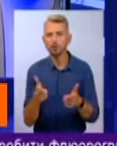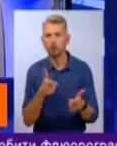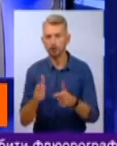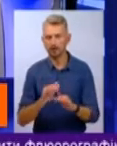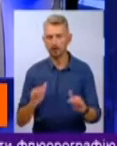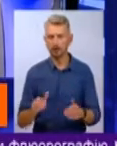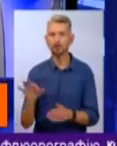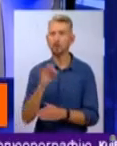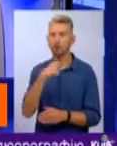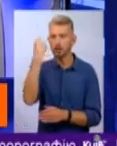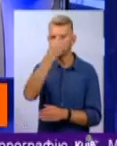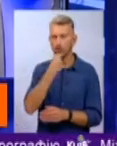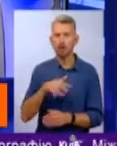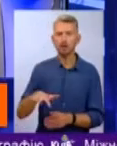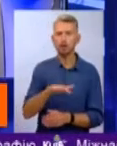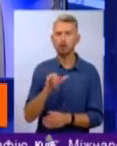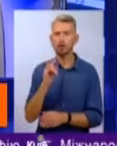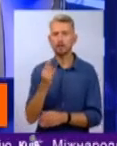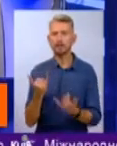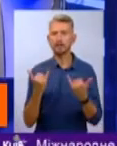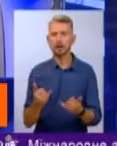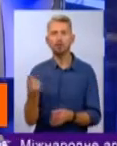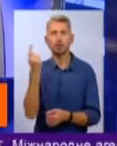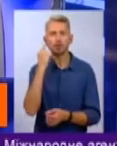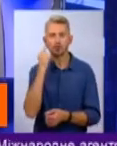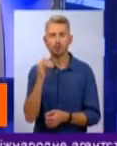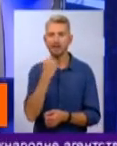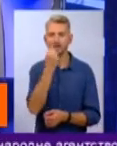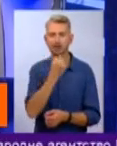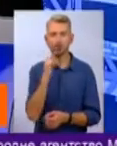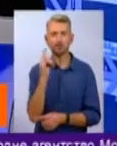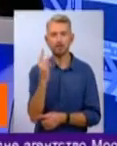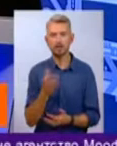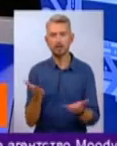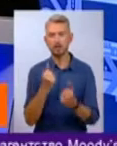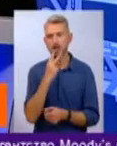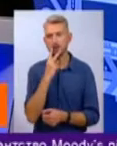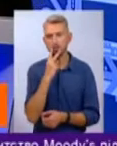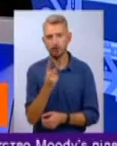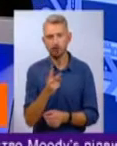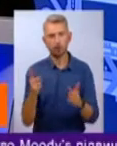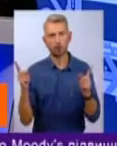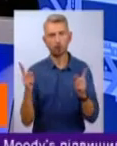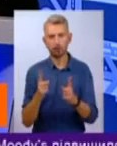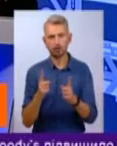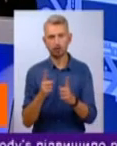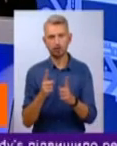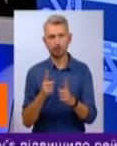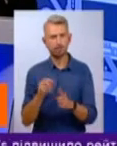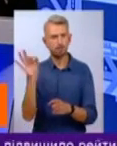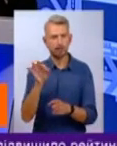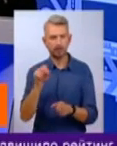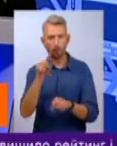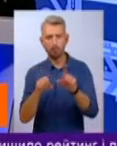От про індивідуальну територію дитини ми зараз почуємо із вуст дитини. Давайте подивимося коротеньке бліц-опитування.